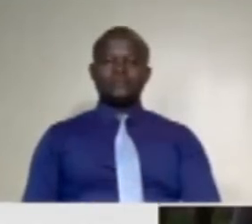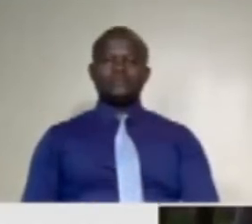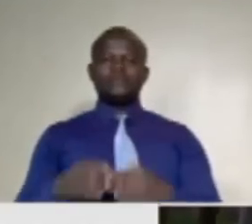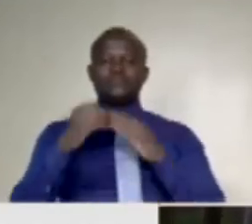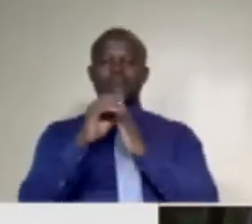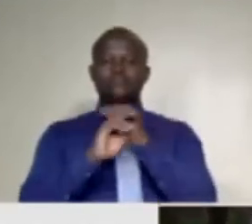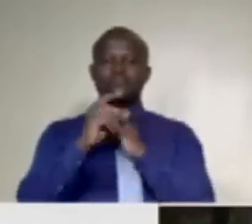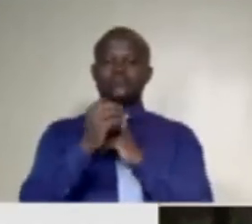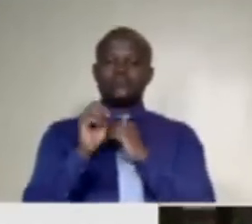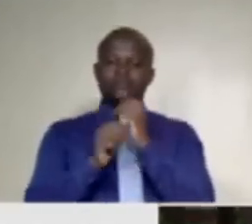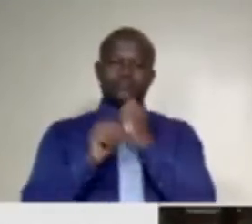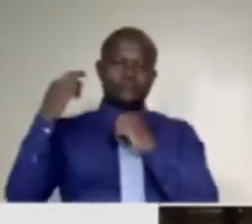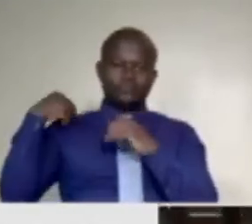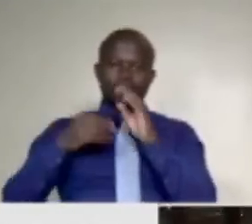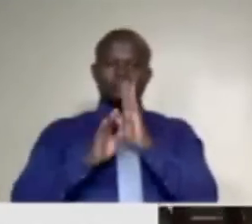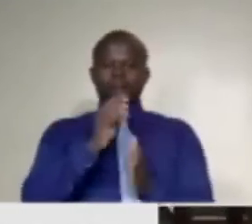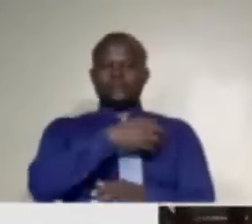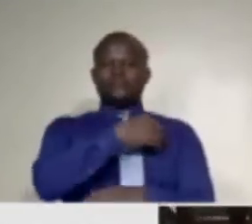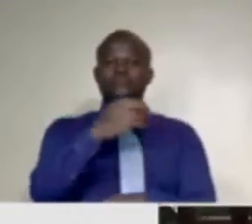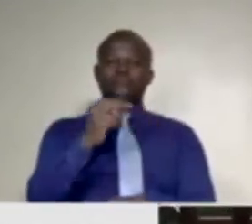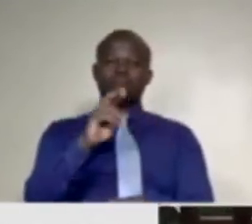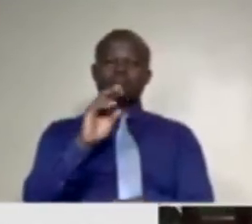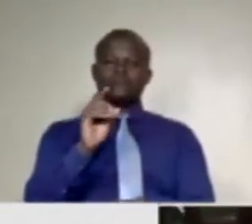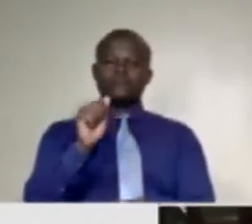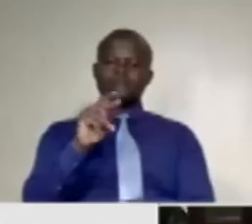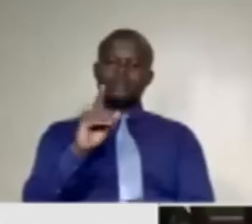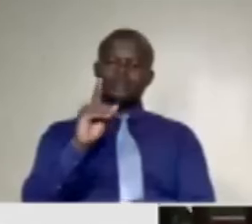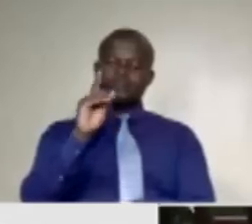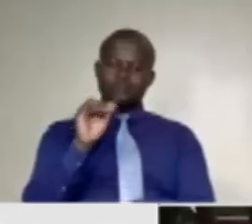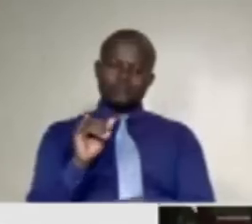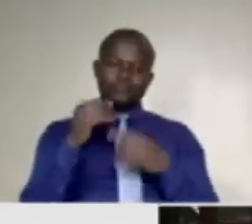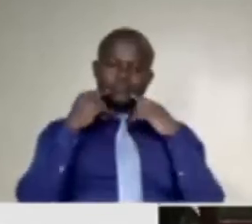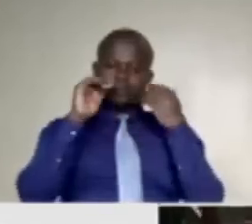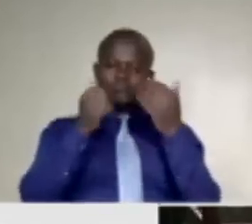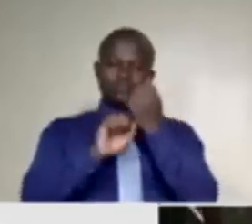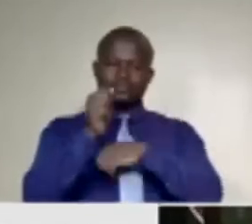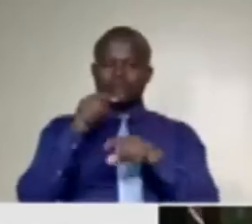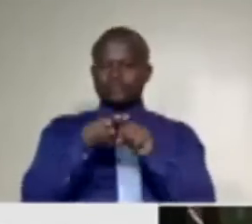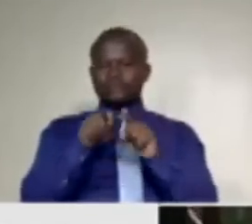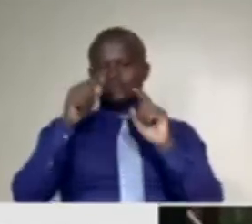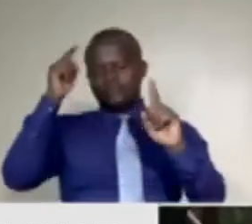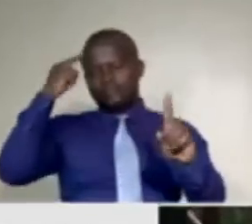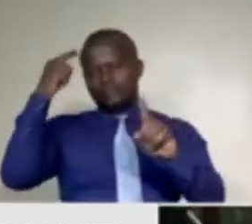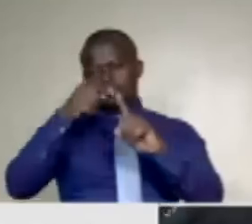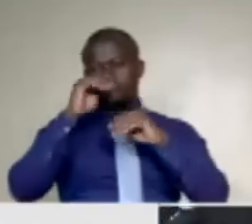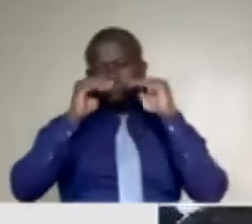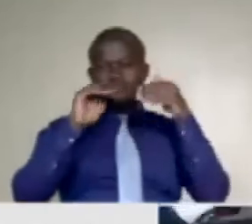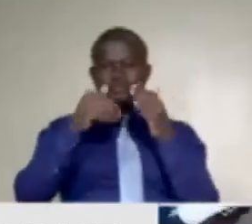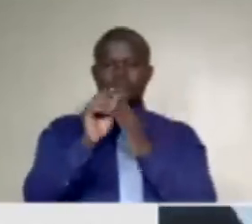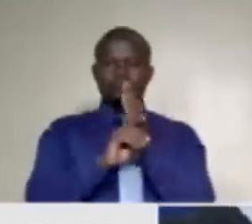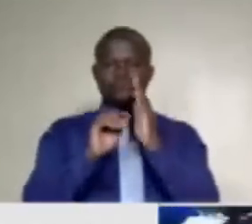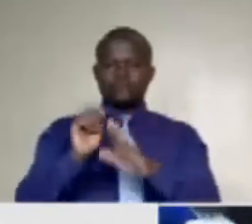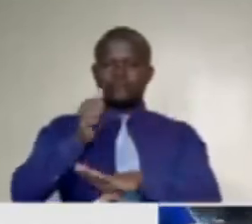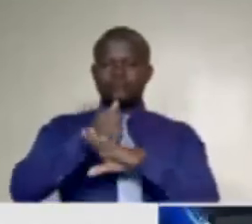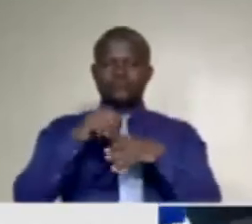Umuyobozi w'akarere ka Ngoma wungirije ushinzwe iterambere ry'ubukungu Nyiri Dandi Mapamba no Siriac avuga ko ibi bikorwa biri mu ntego inzego z'ako karere